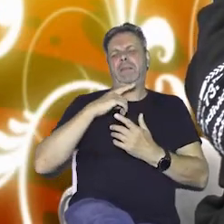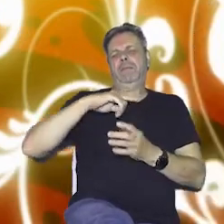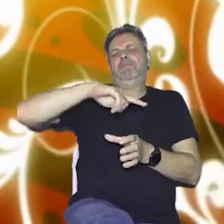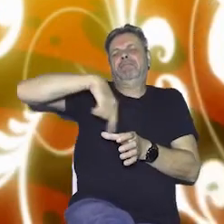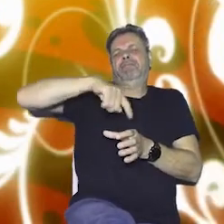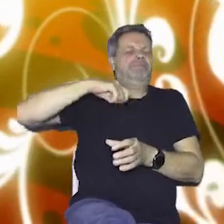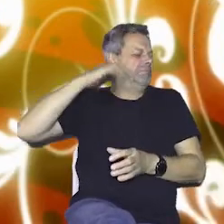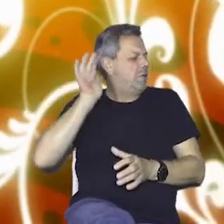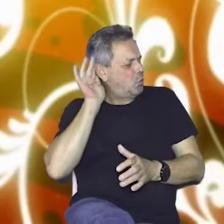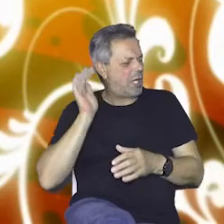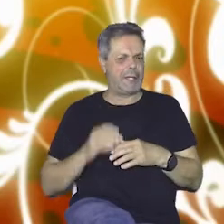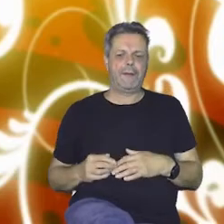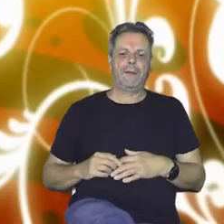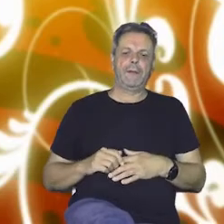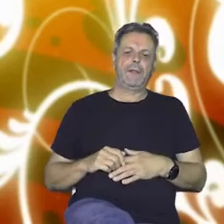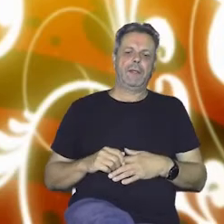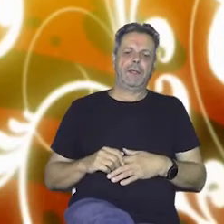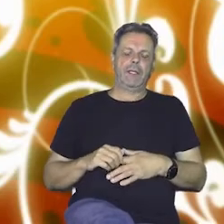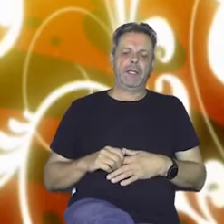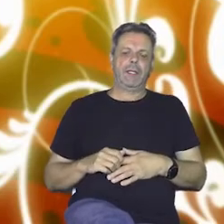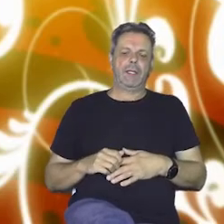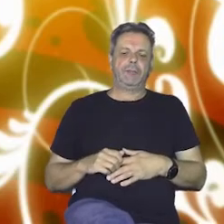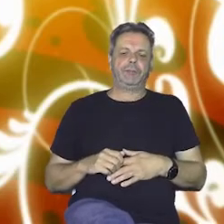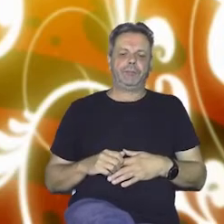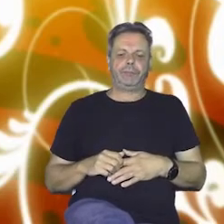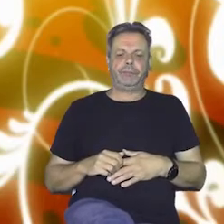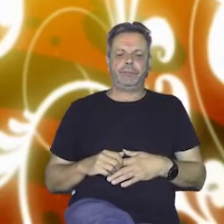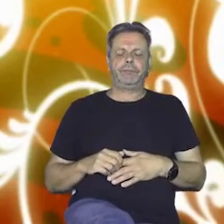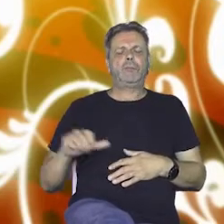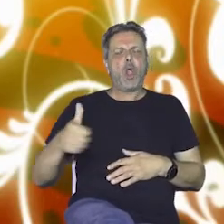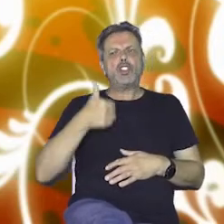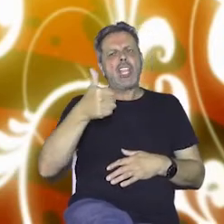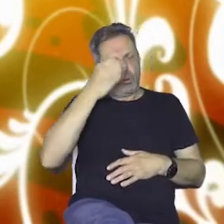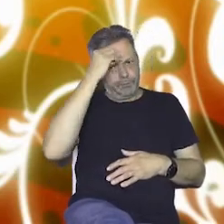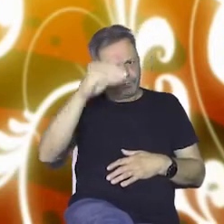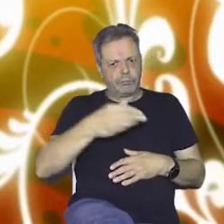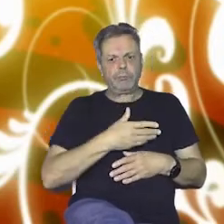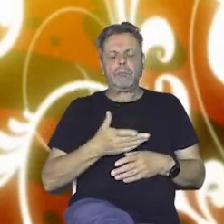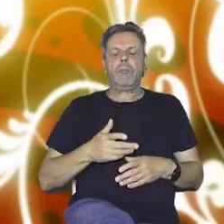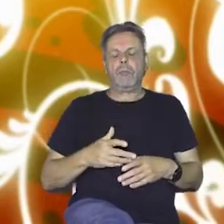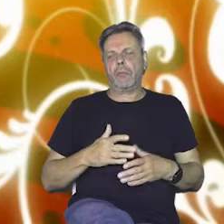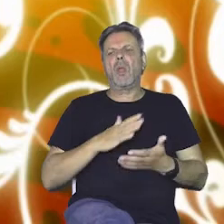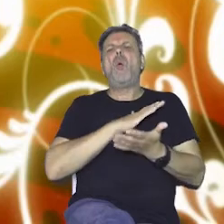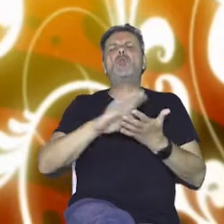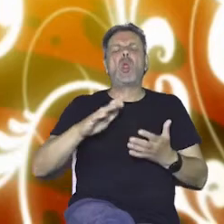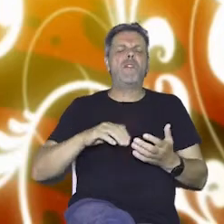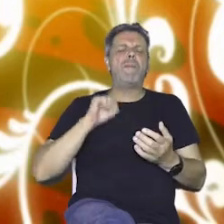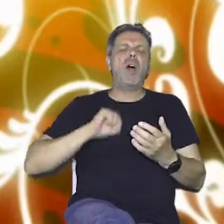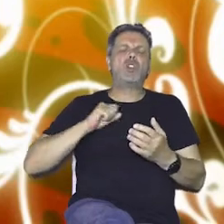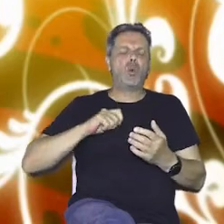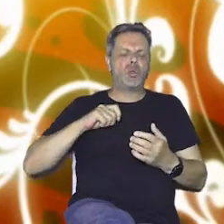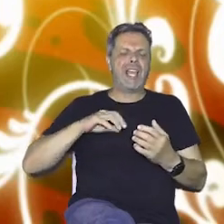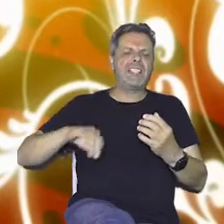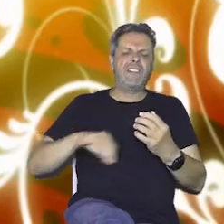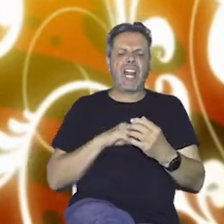Ali još ću jednom spomenuti svima vama, Uzalud vam trud svirači, to je čak bilo